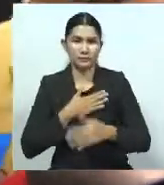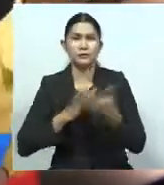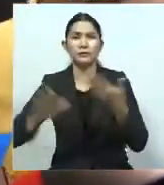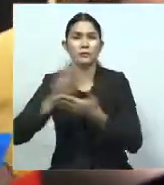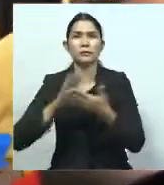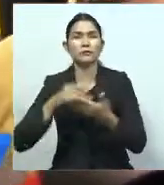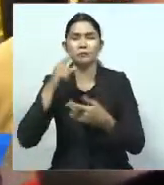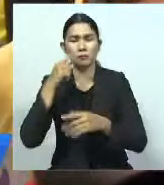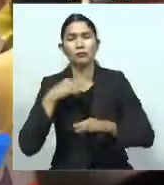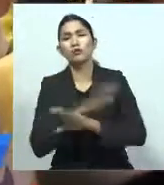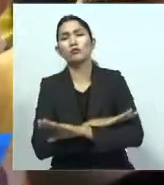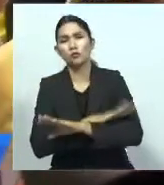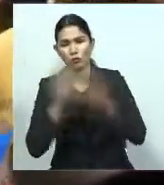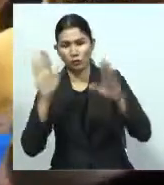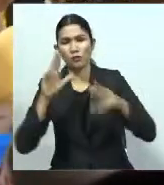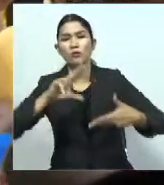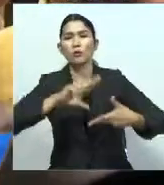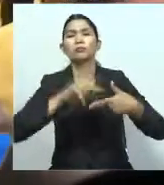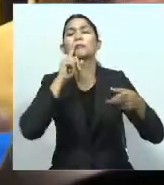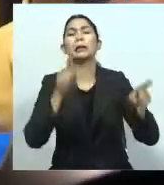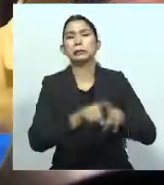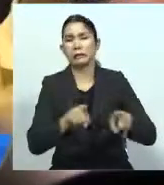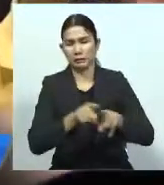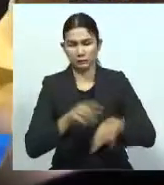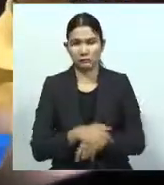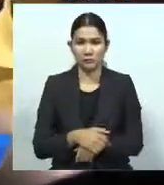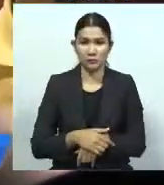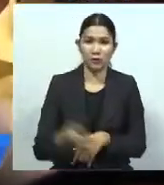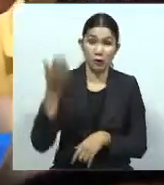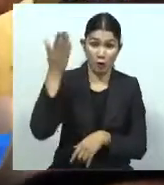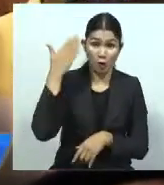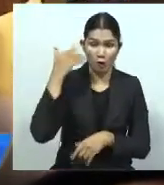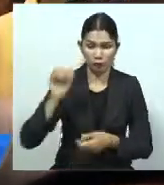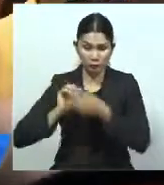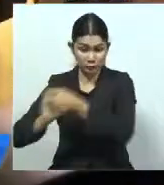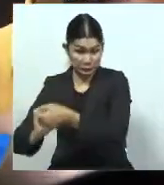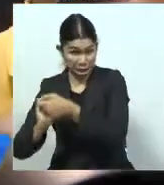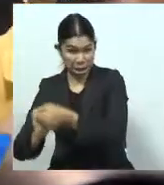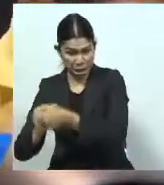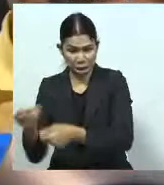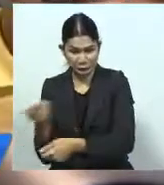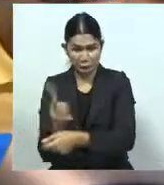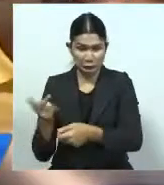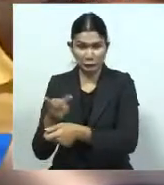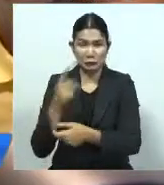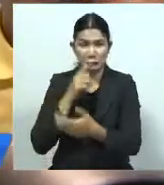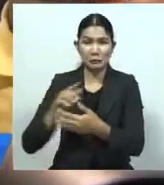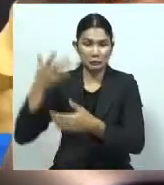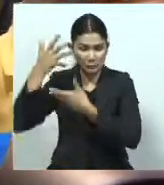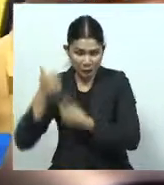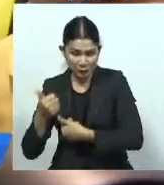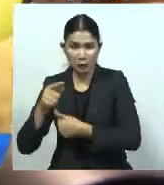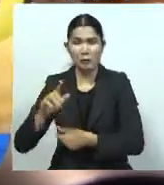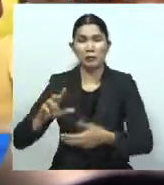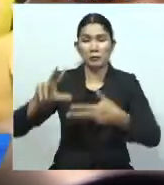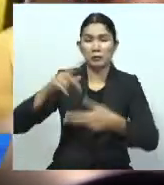ต้องปฏิเสธการเข้าร่วมกับพรรคพลังประชารัฐเช่นเดียวกันเนี่ยเมื่อก่อนหน้านี้เขามีการจับไม้จับมือกันนะฮะพรรคประชาธิปัตย์ไปทางไหน